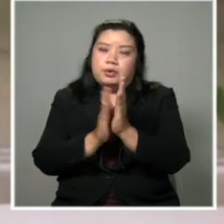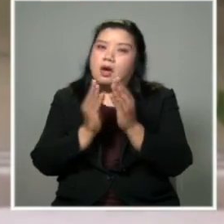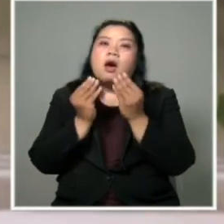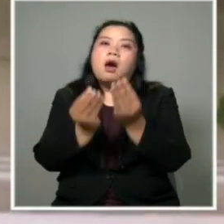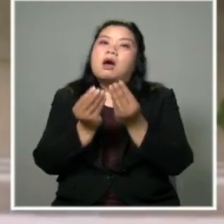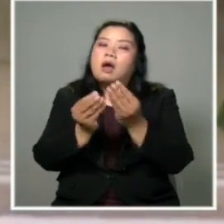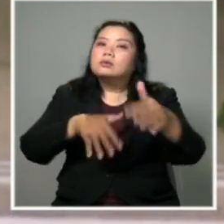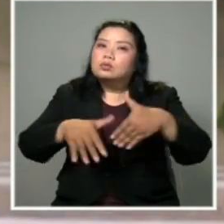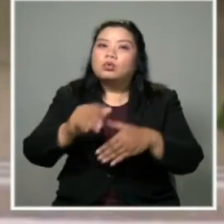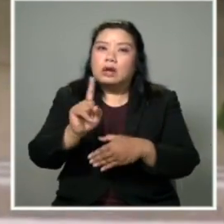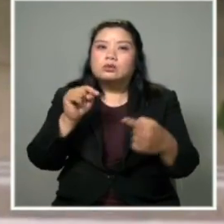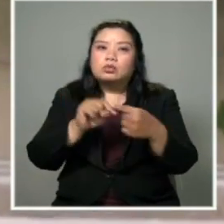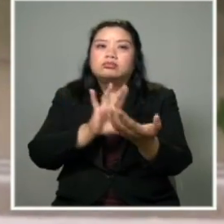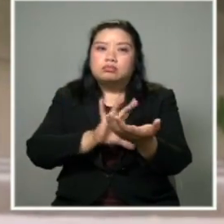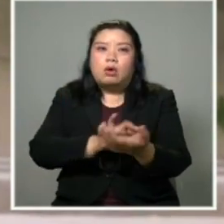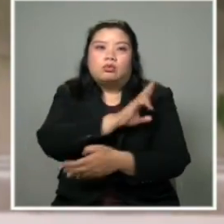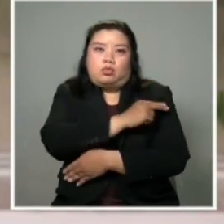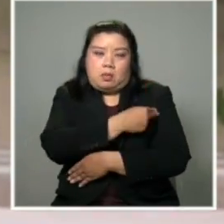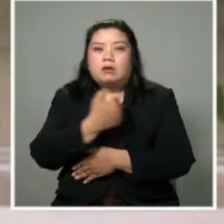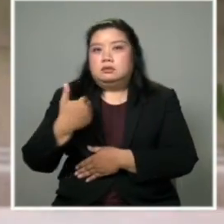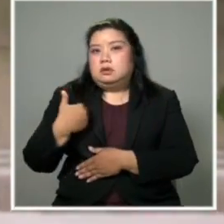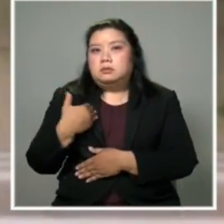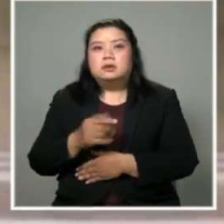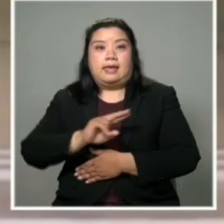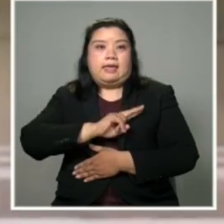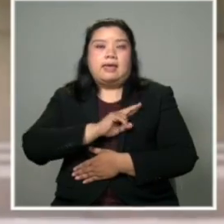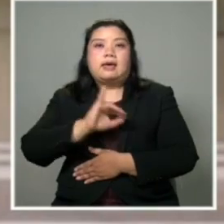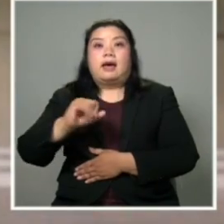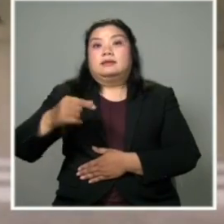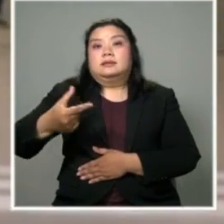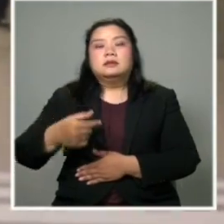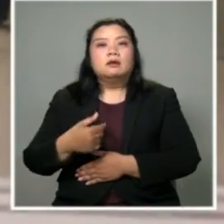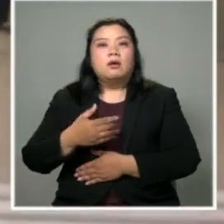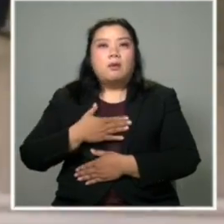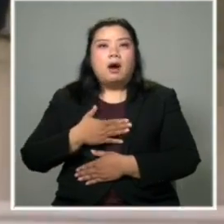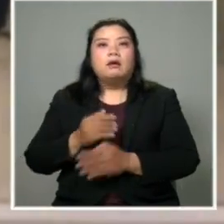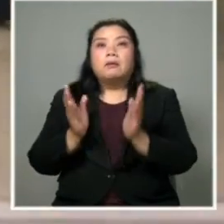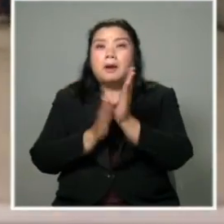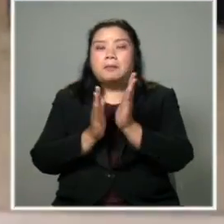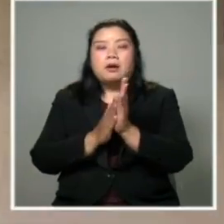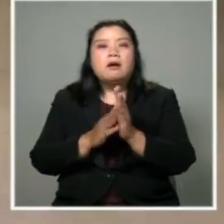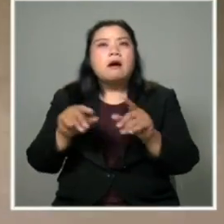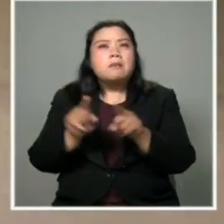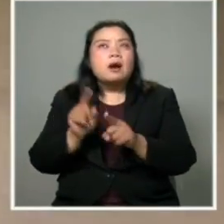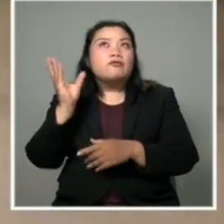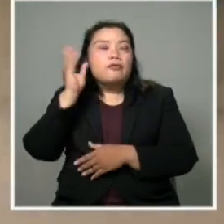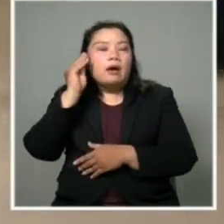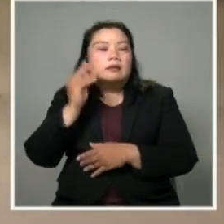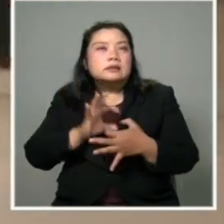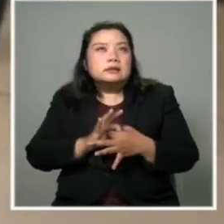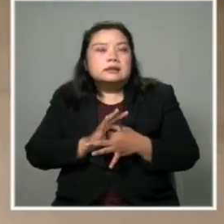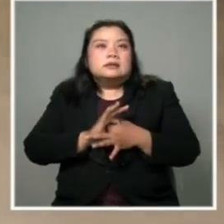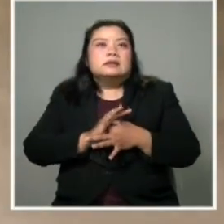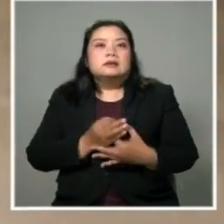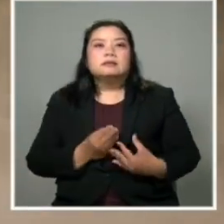คโควิด -19 นะครับพระองค์ทรงโพสต์ข้อความใน Instagram ว่าเสียงปรบมือคือกำลังใจเมื่อคืนทีมของเราได้ร่